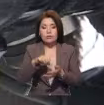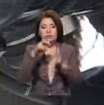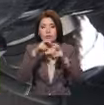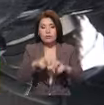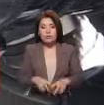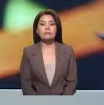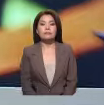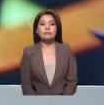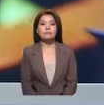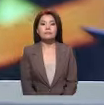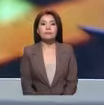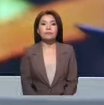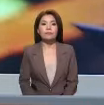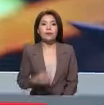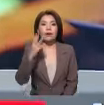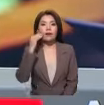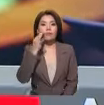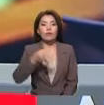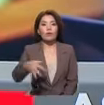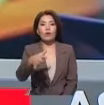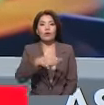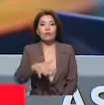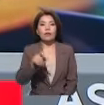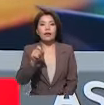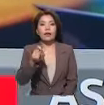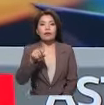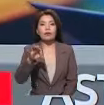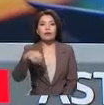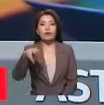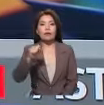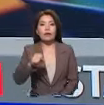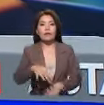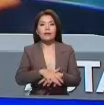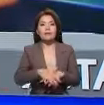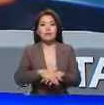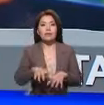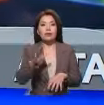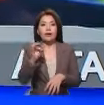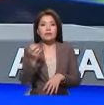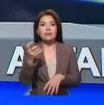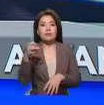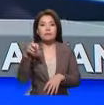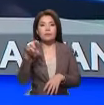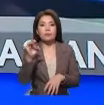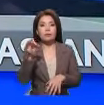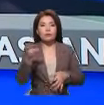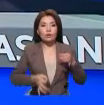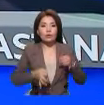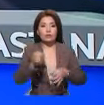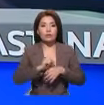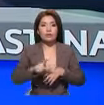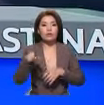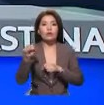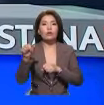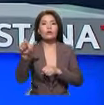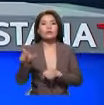анықталуда. Алматы облысында тұшулы Алтын Орда базарының экс-басшысы Эрмек Марқабаевқа қатысты сот процесі жүріп жатыр. Айыпталушының